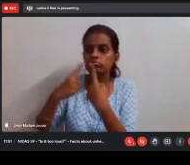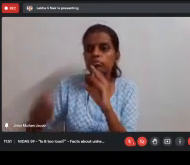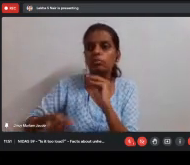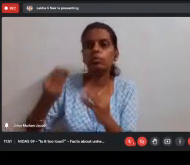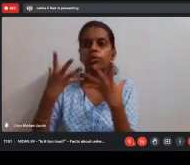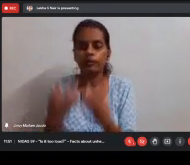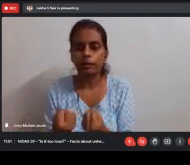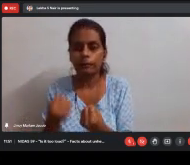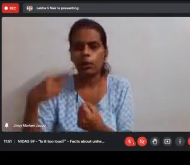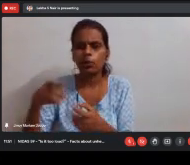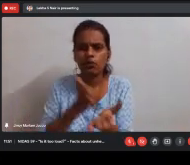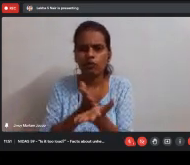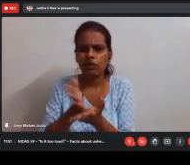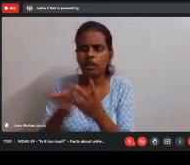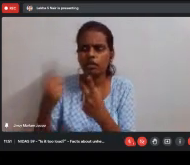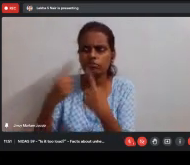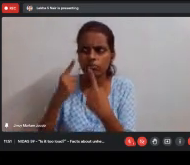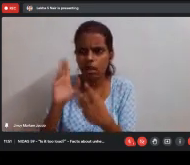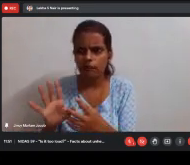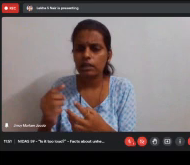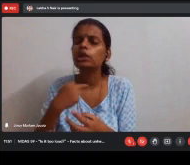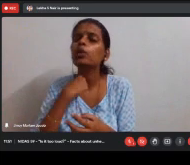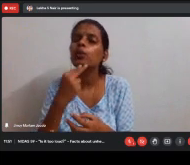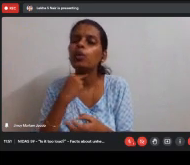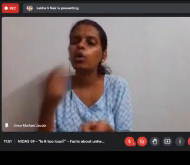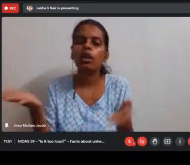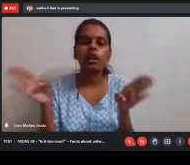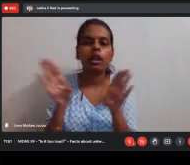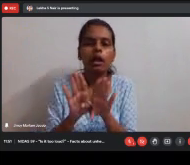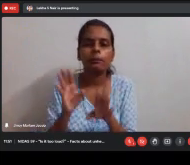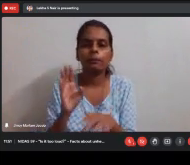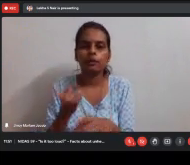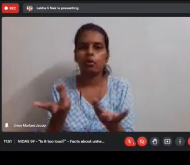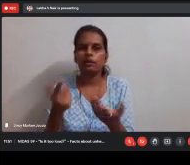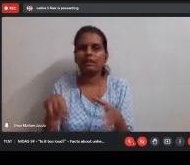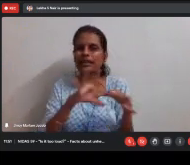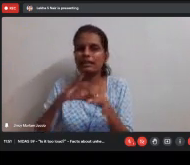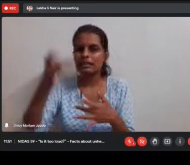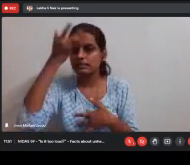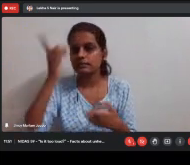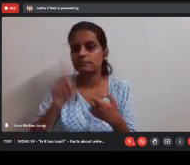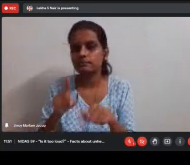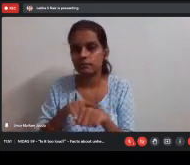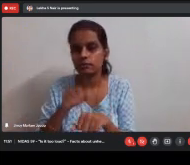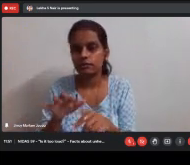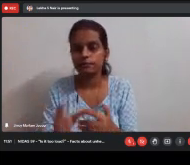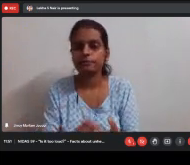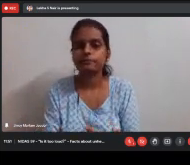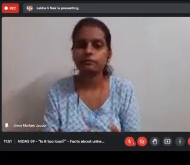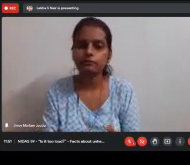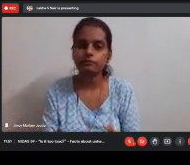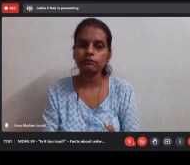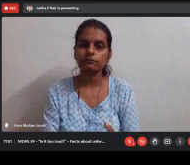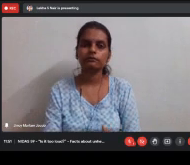പറ്റും. വളരെ ഉച്ചത്തിൽ ആ ഒരു നോയ്സിനെ താണ്ടി നമ്മൾ സംസാരിക്കണമെങ്കിൽ അത്രയും ഉച്ചത്തിൽ നമ്മൾ സംസാരിക്കണം, അല്ലെങ്കിൽ അത്രയും